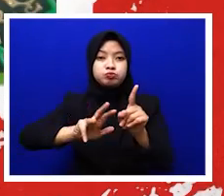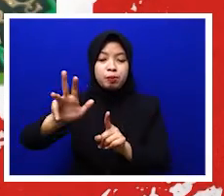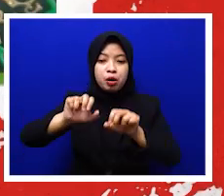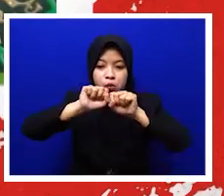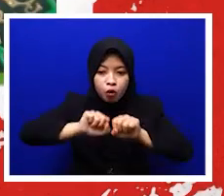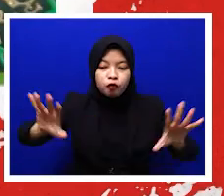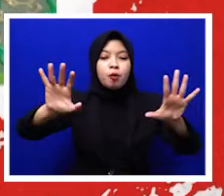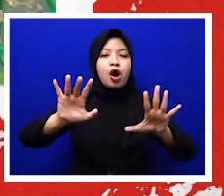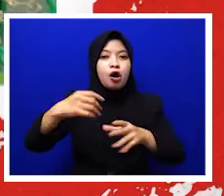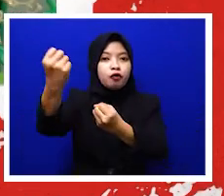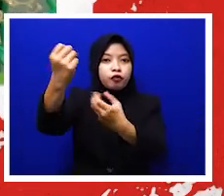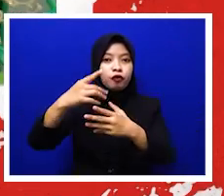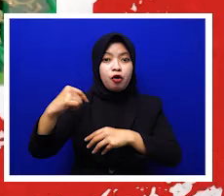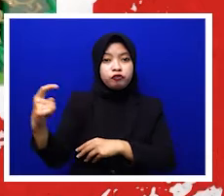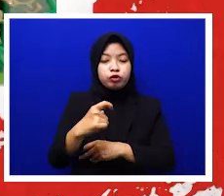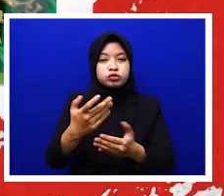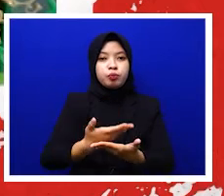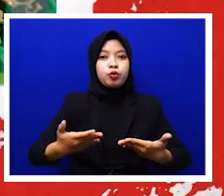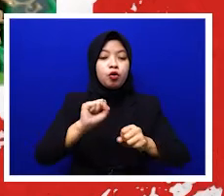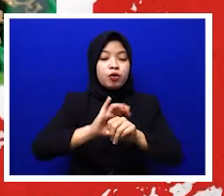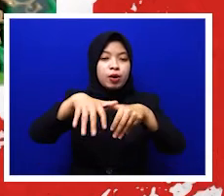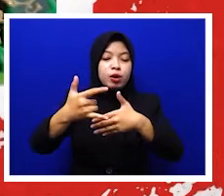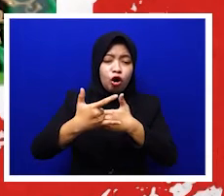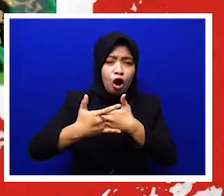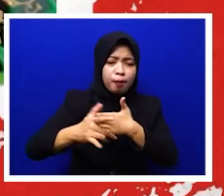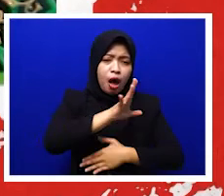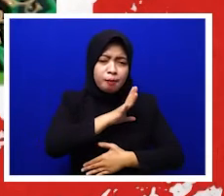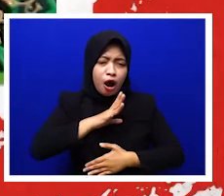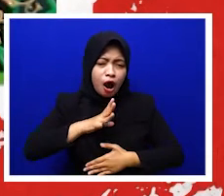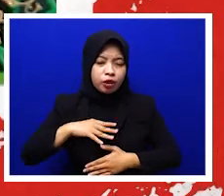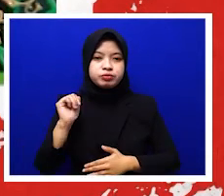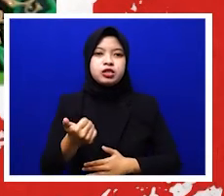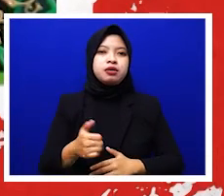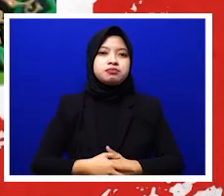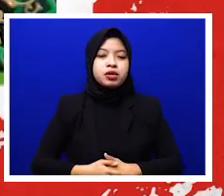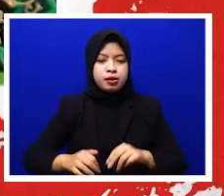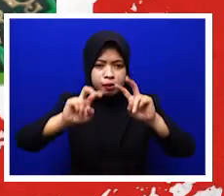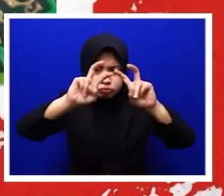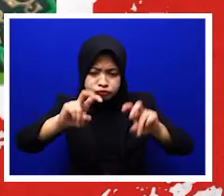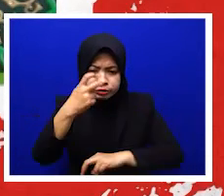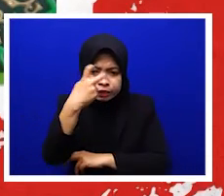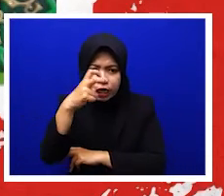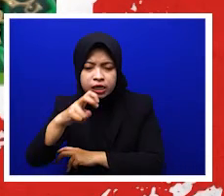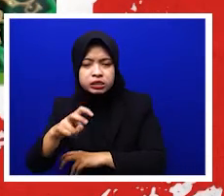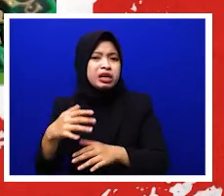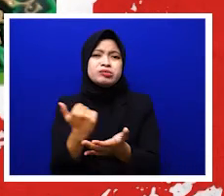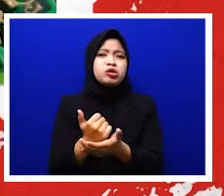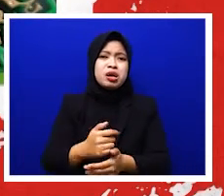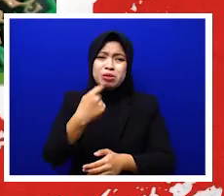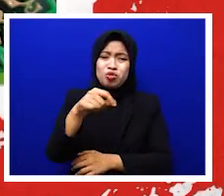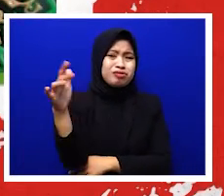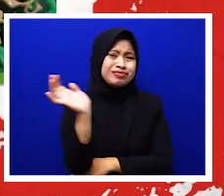dunia akan kedatangan virus yang bisa membuat pandemi berkepanjangan. Setelah melakukan penelusuran, hal tersebut tidak